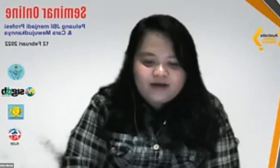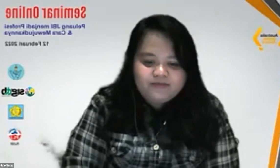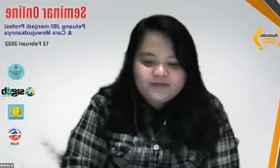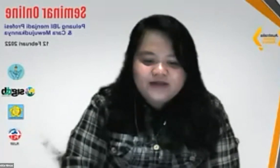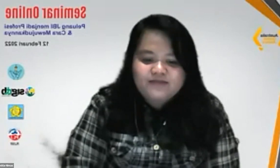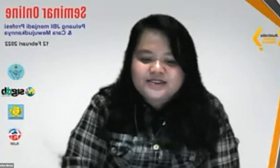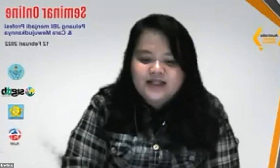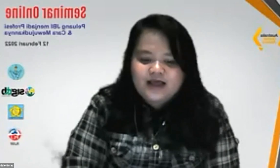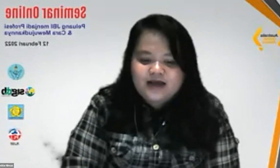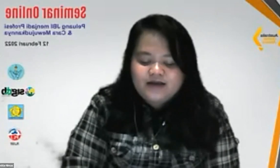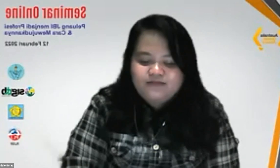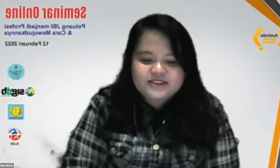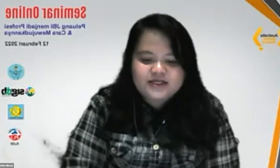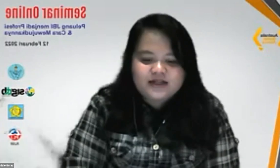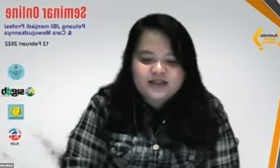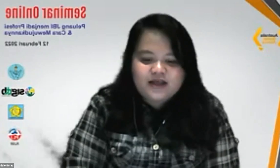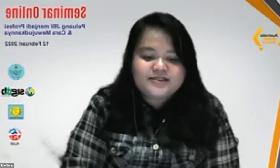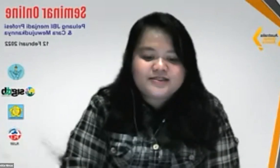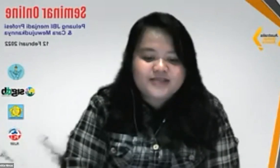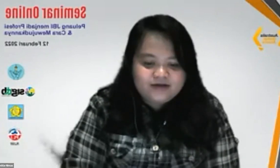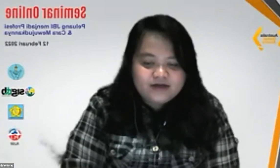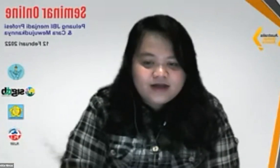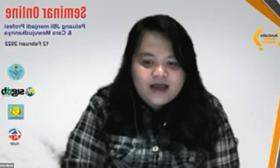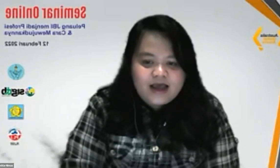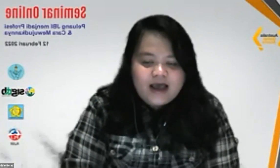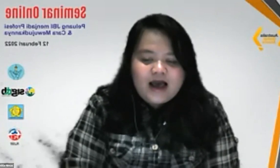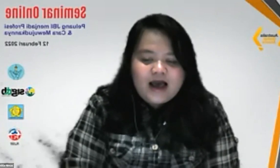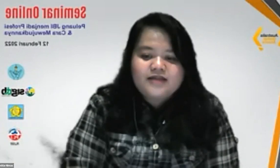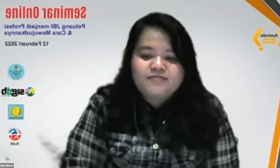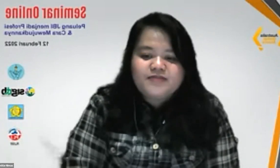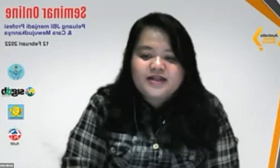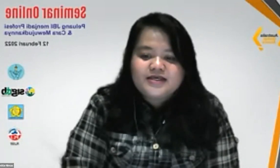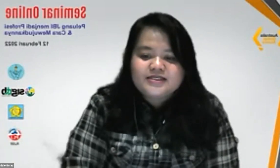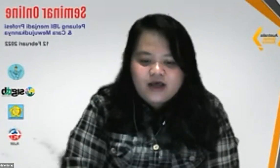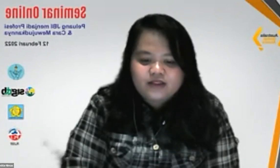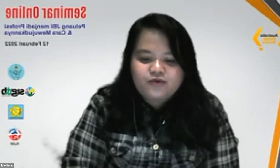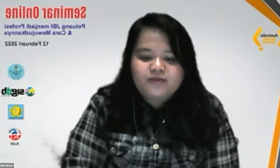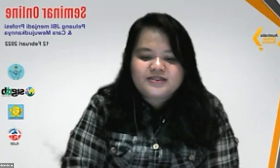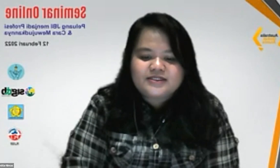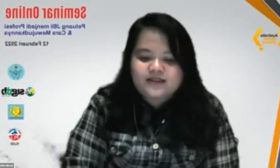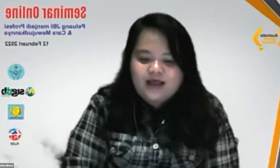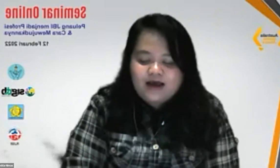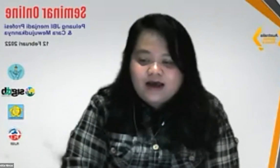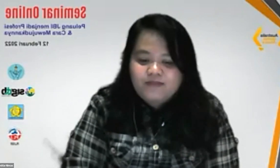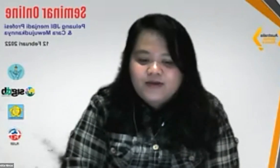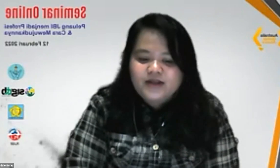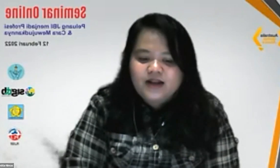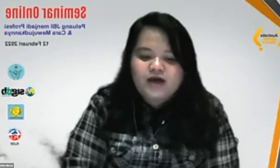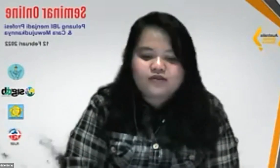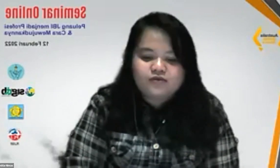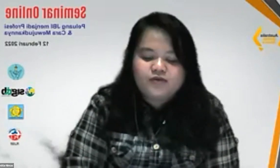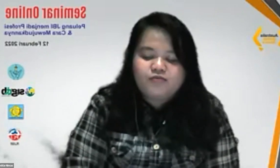tanya-jawab dipersilahkan bagi kaum Kristen akan dipilih satu atau retak